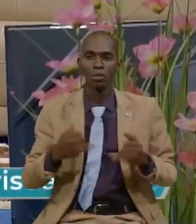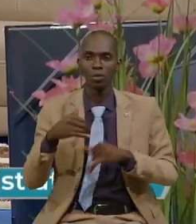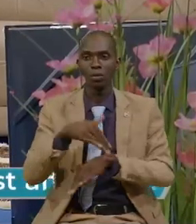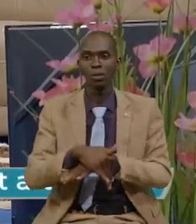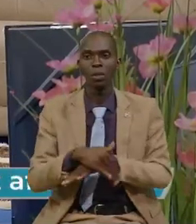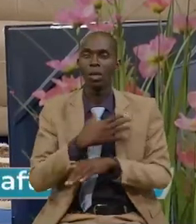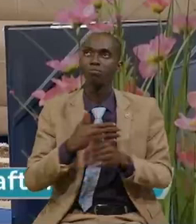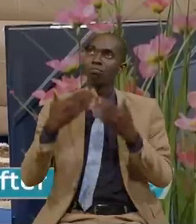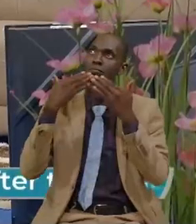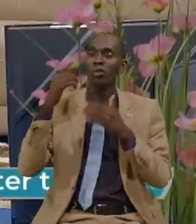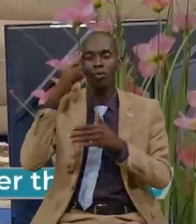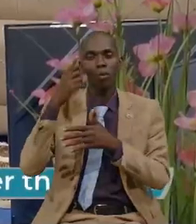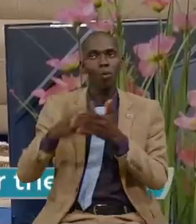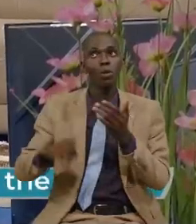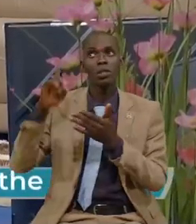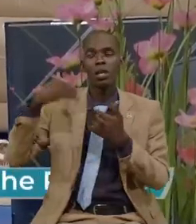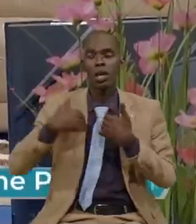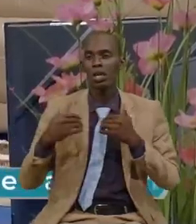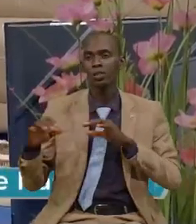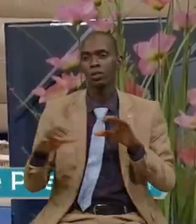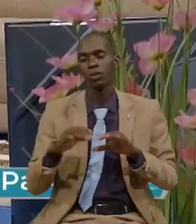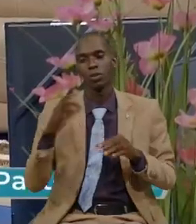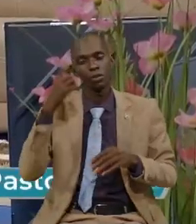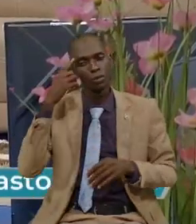Dieu ce qu'il nous a fait.